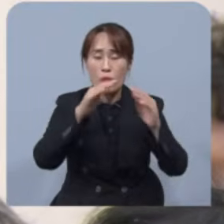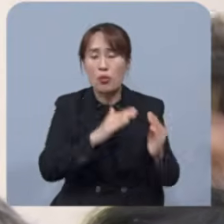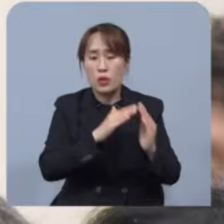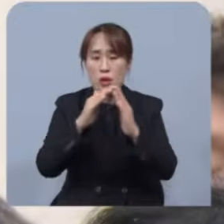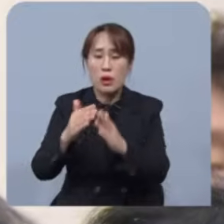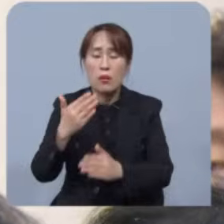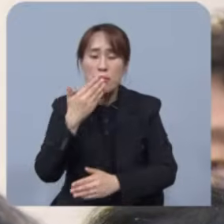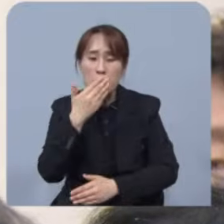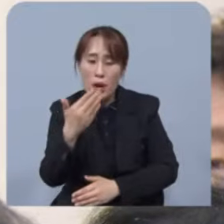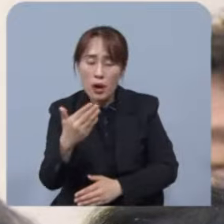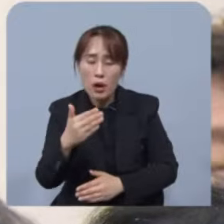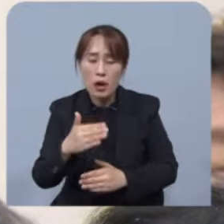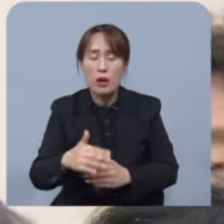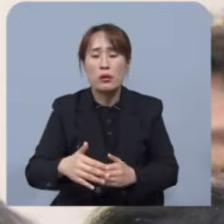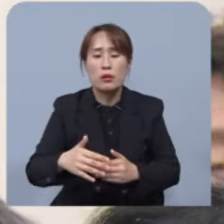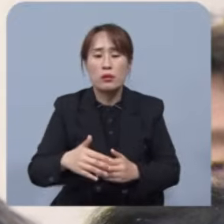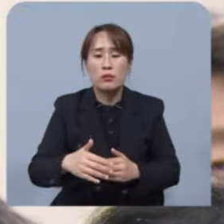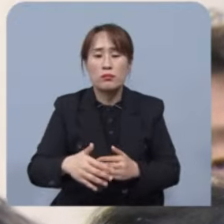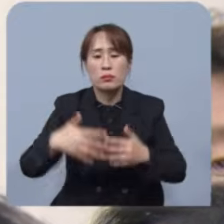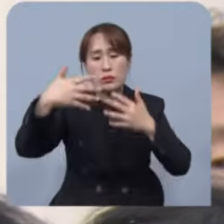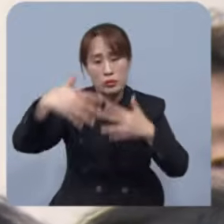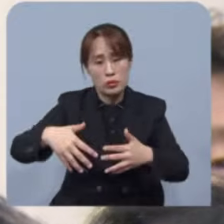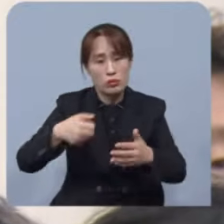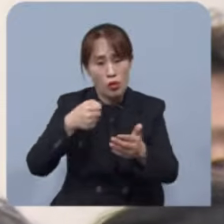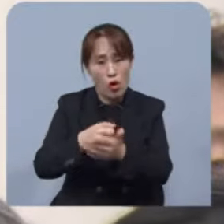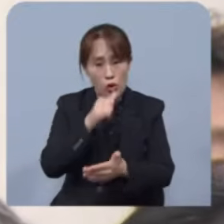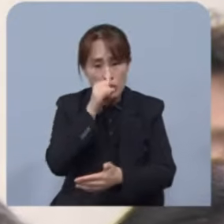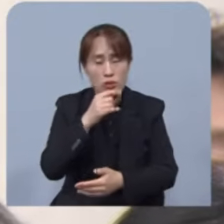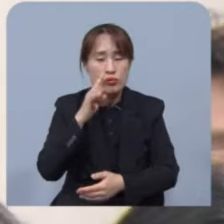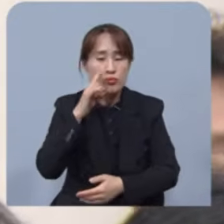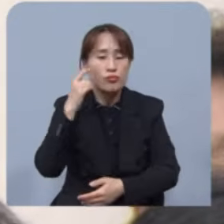장치나 선정 기준이 마련된지 묻고 싶습니다.